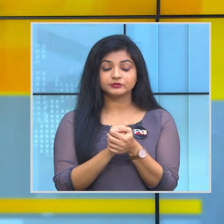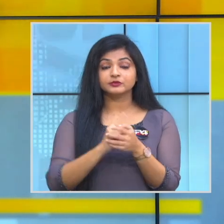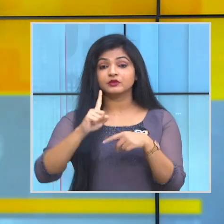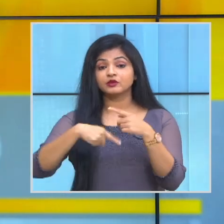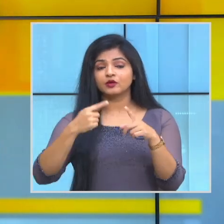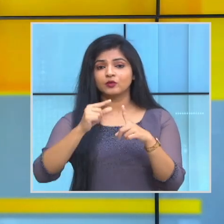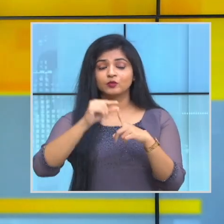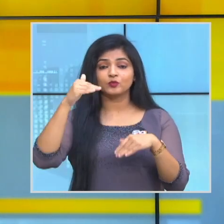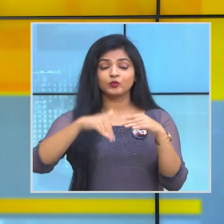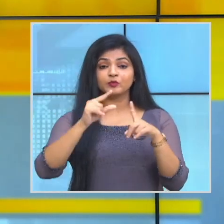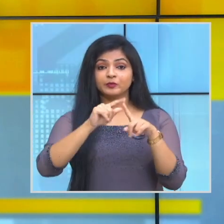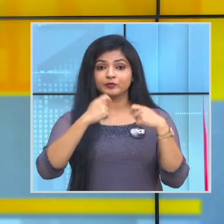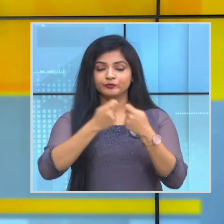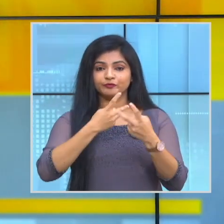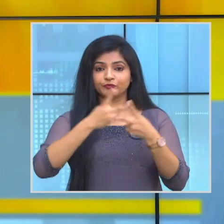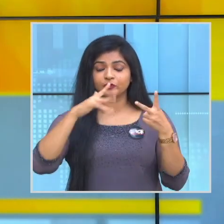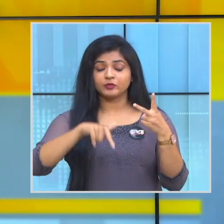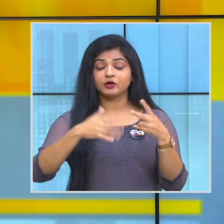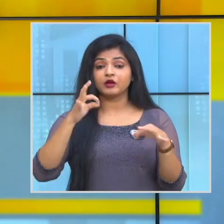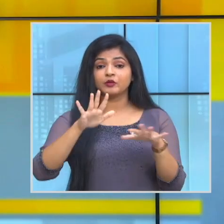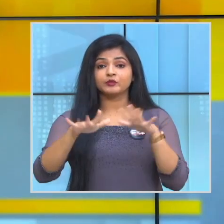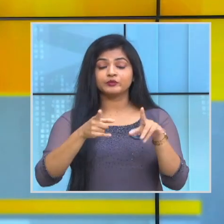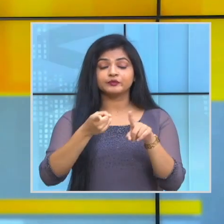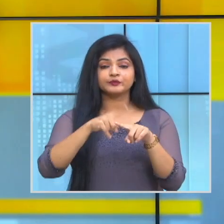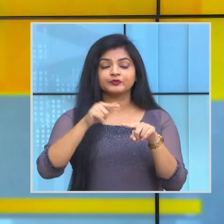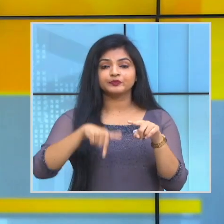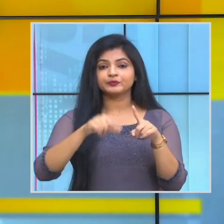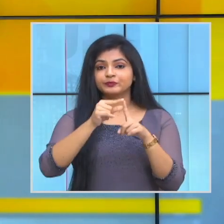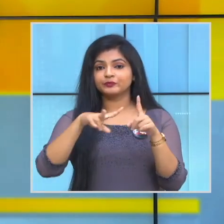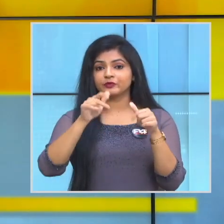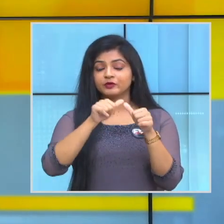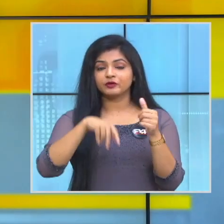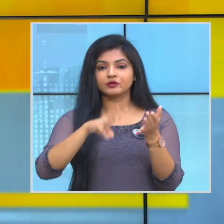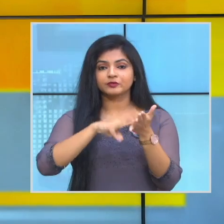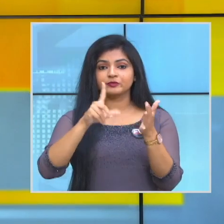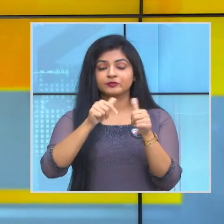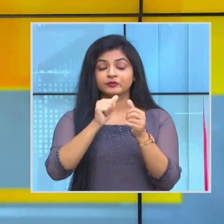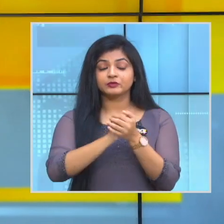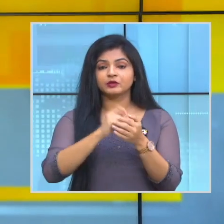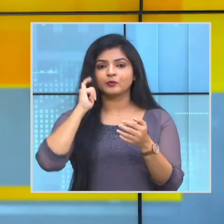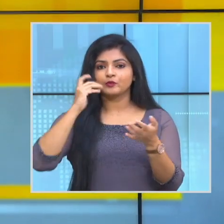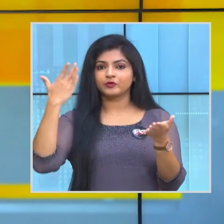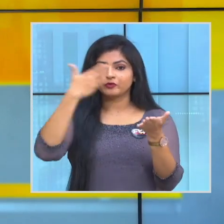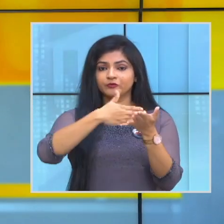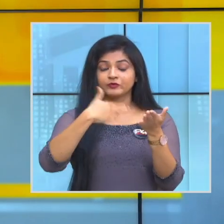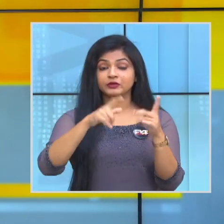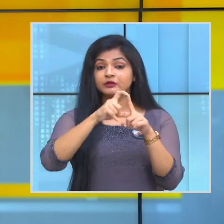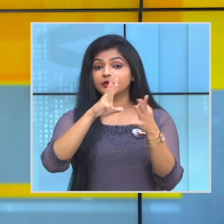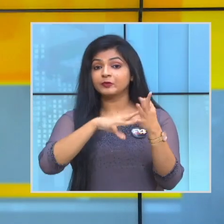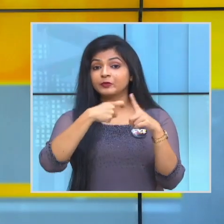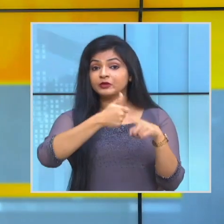നാളെ രാഷ്ട്രീയ പാർട്ടി പ്രഖ്യാപിക്കാനിരിക്കെ നാടകീയ നീക്കവുമായി PV അൻവർ MLA. ചെന്നൈയിലെത്തിയ PV അൻവർ DMK നേതാക്കളുമായി കൂടിക്കാഴ്ച നടത്തിയെന്നാണ്